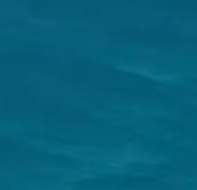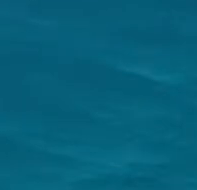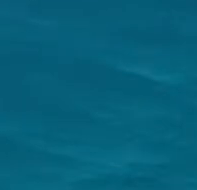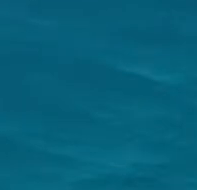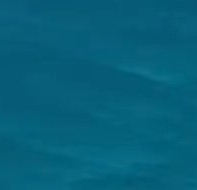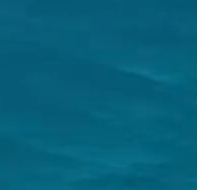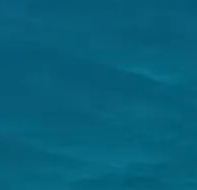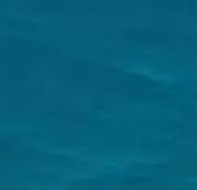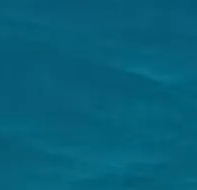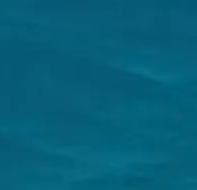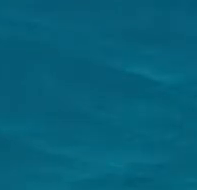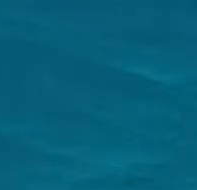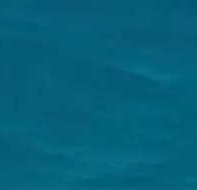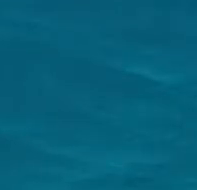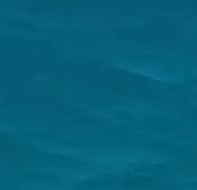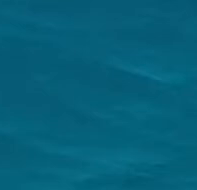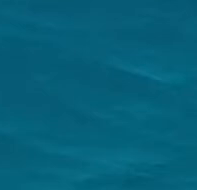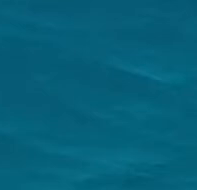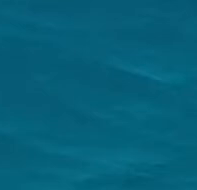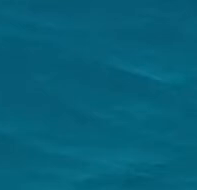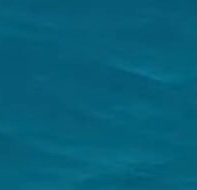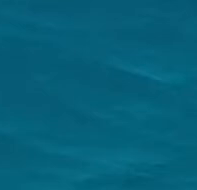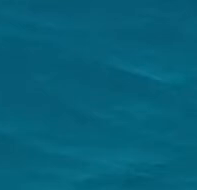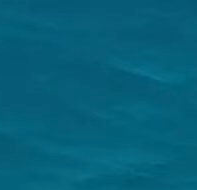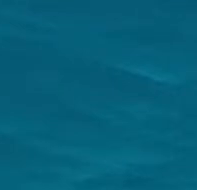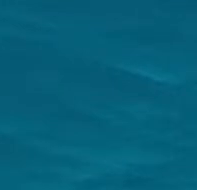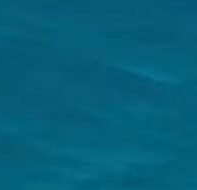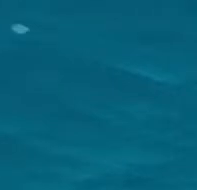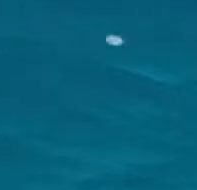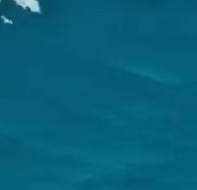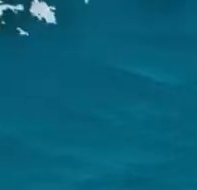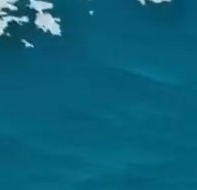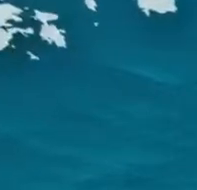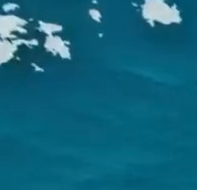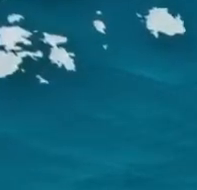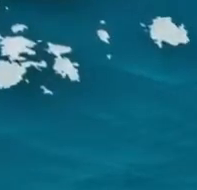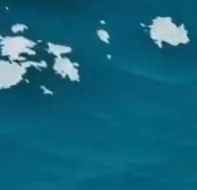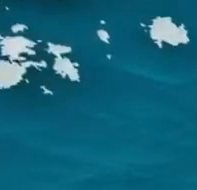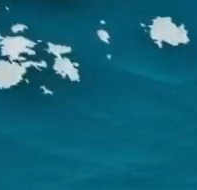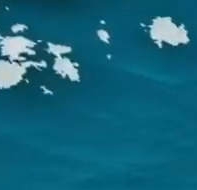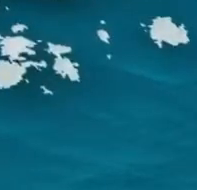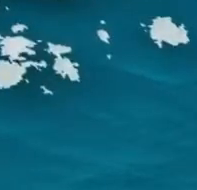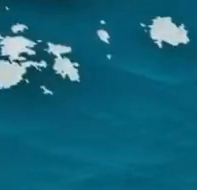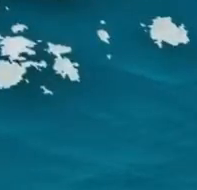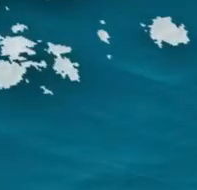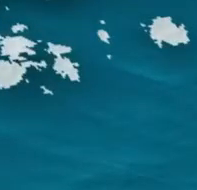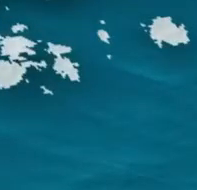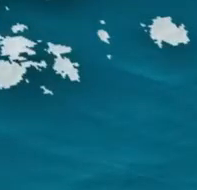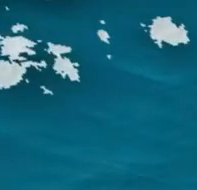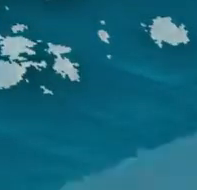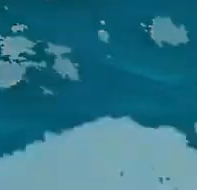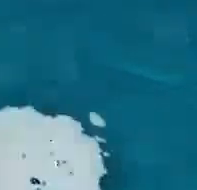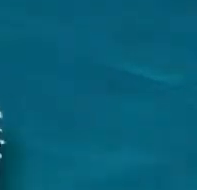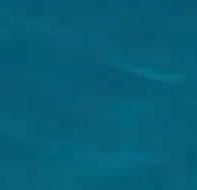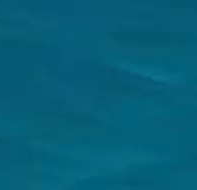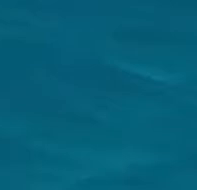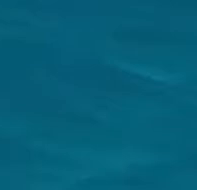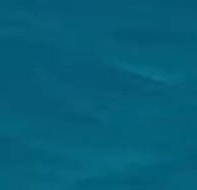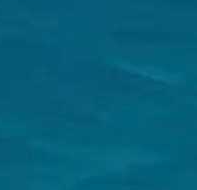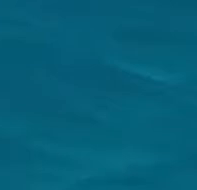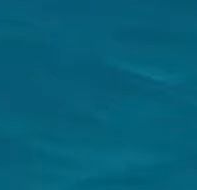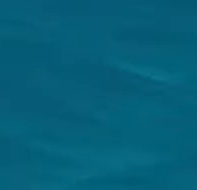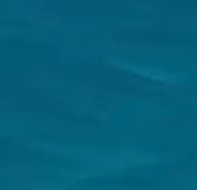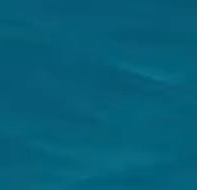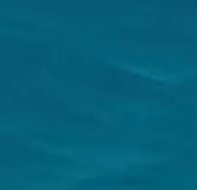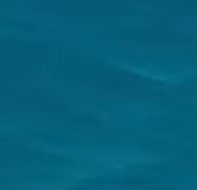목포 25도, 진도와 완도 26도에 머물겠고요. 신안도 한낮 기온 26도가 예상됩니다.